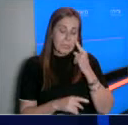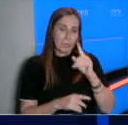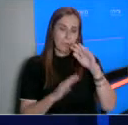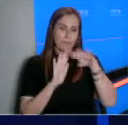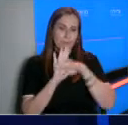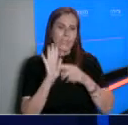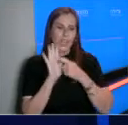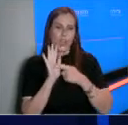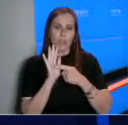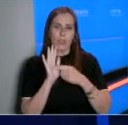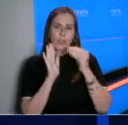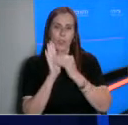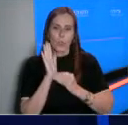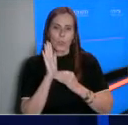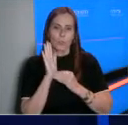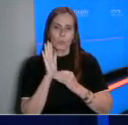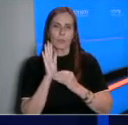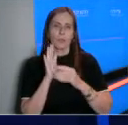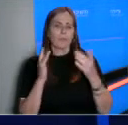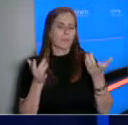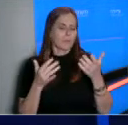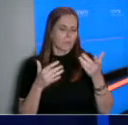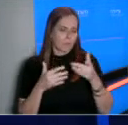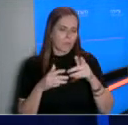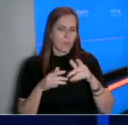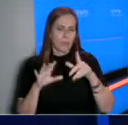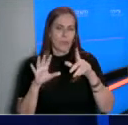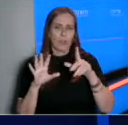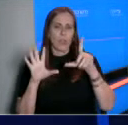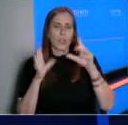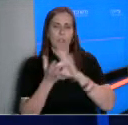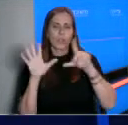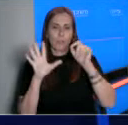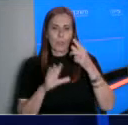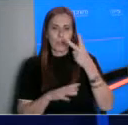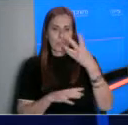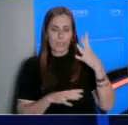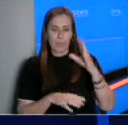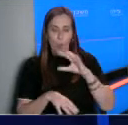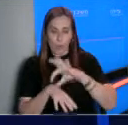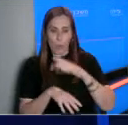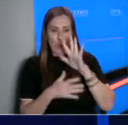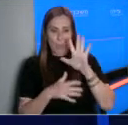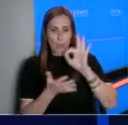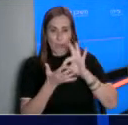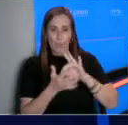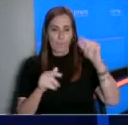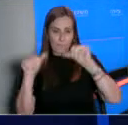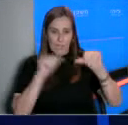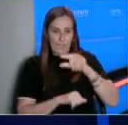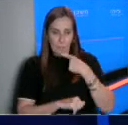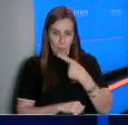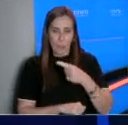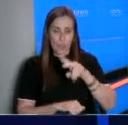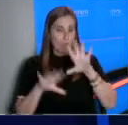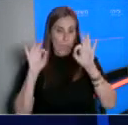זה נקרא נתוני דפ"ר, דירוג פסיכוטכני ראשוני של 70 ממעלה, פרופיל 25 ומעלה, לפחות 5 יחידות לימוד פיזיקה, כמו ששמענו